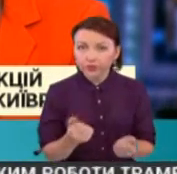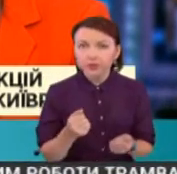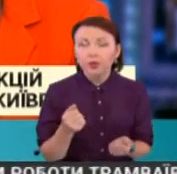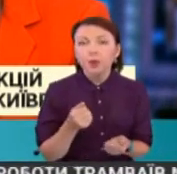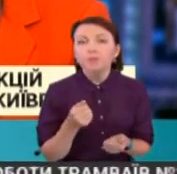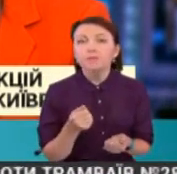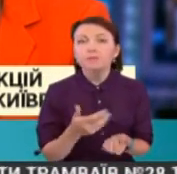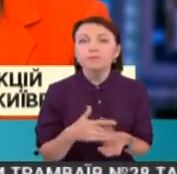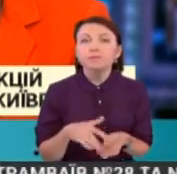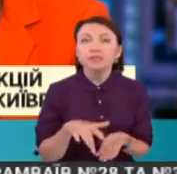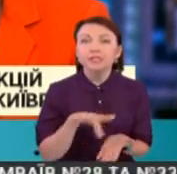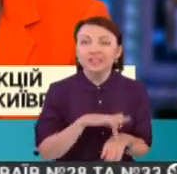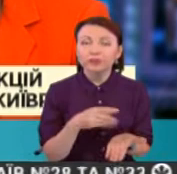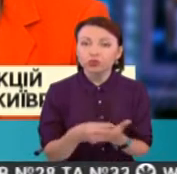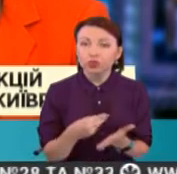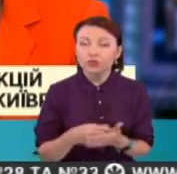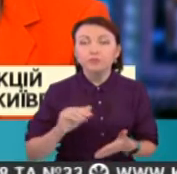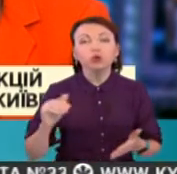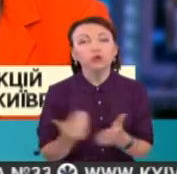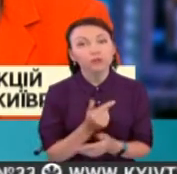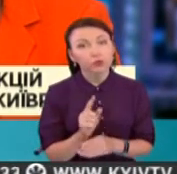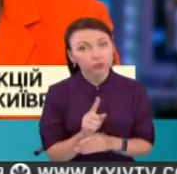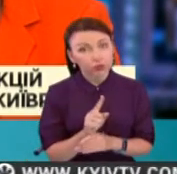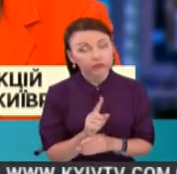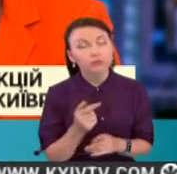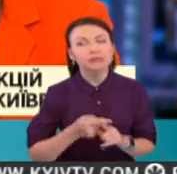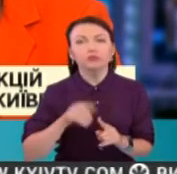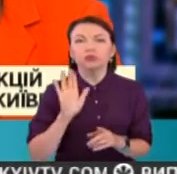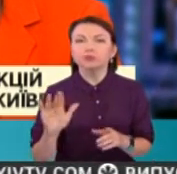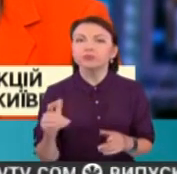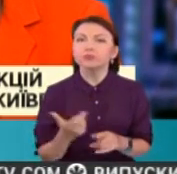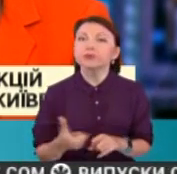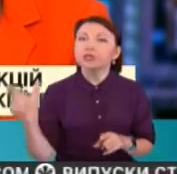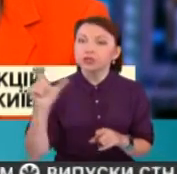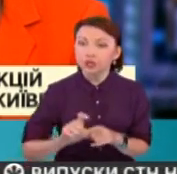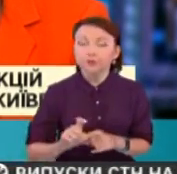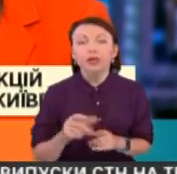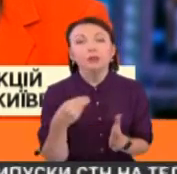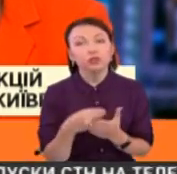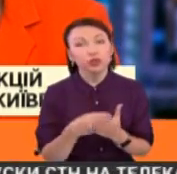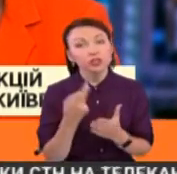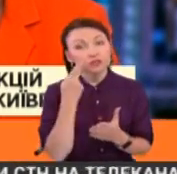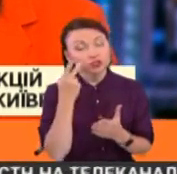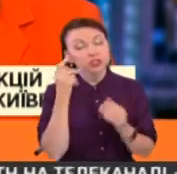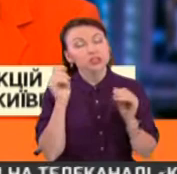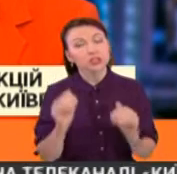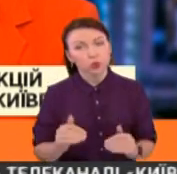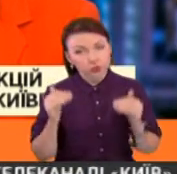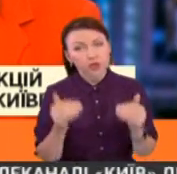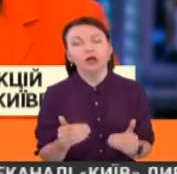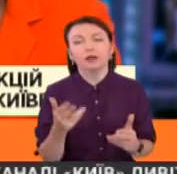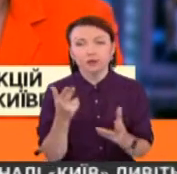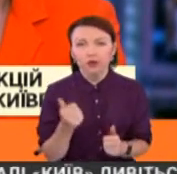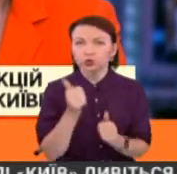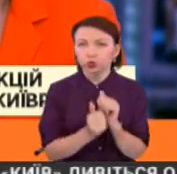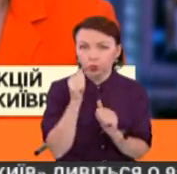новим нормативам, а зрозуміло, що вони будуть більше, у нас завжди бюджет зростає, навіть за рахунок інфляції,